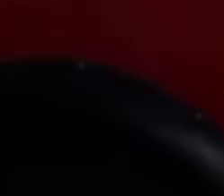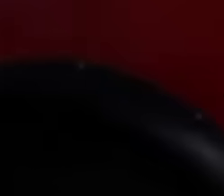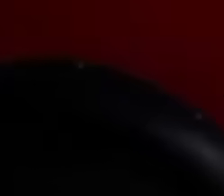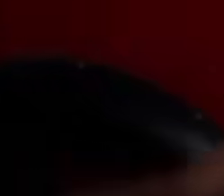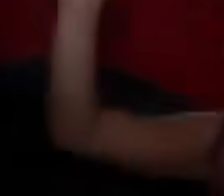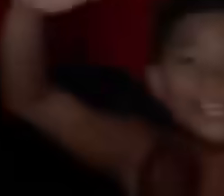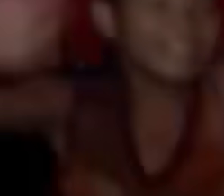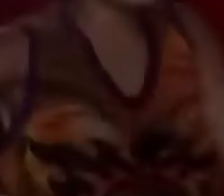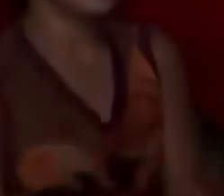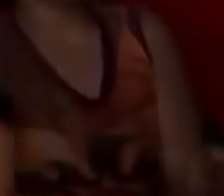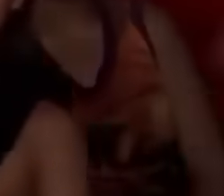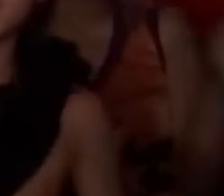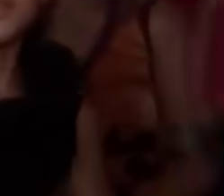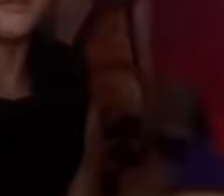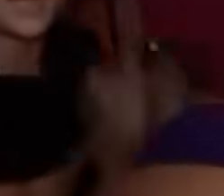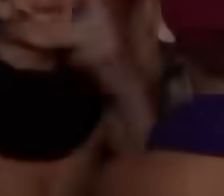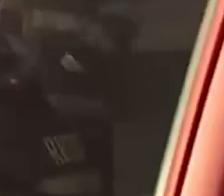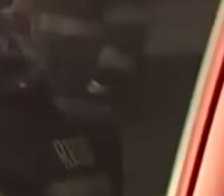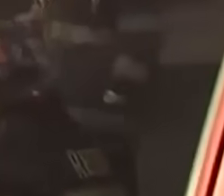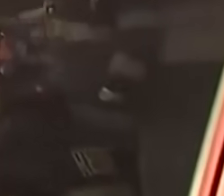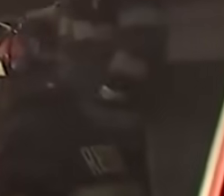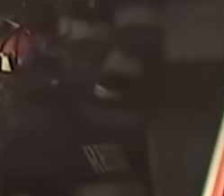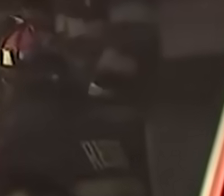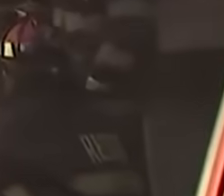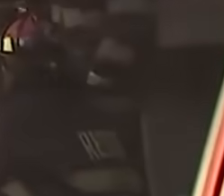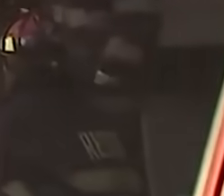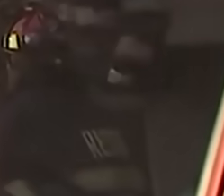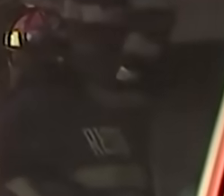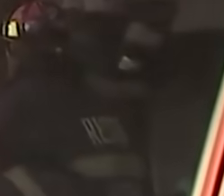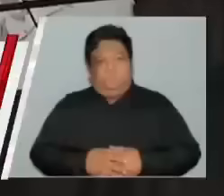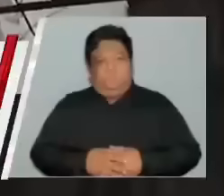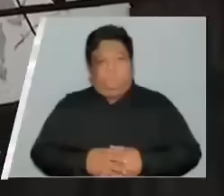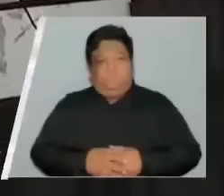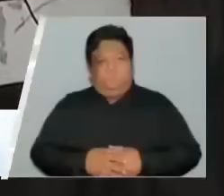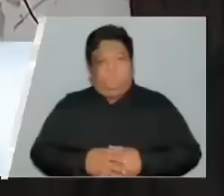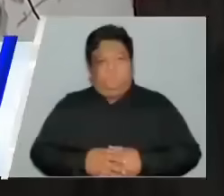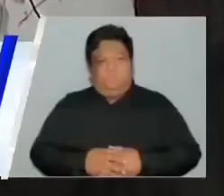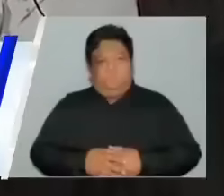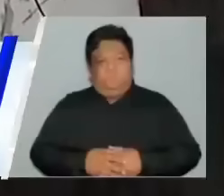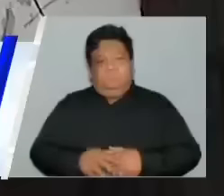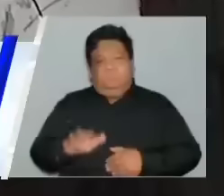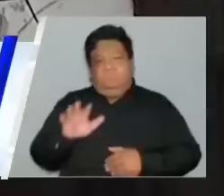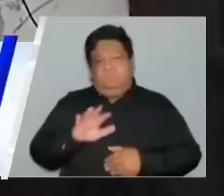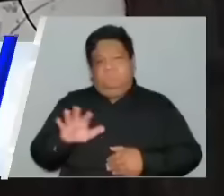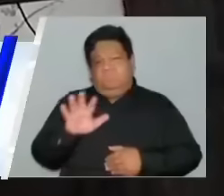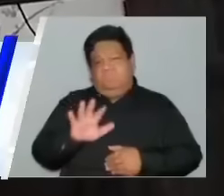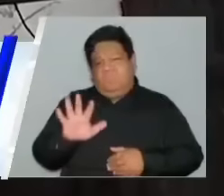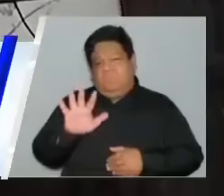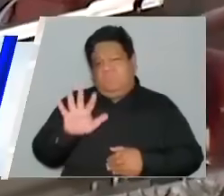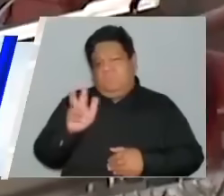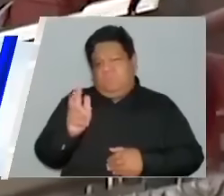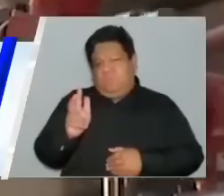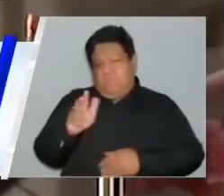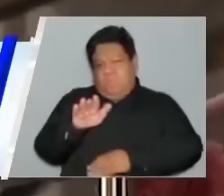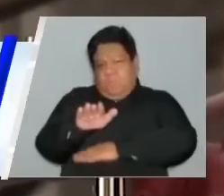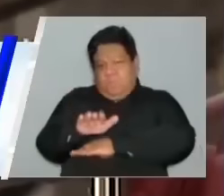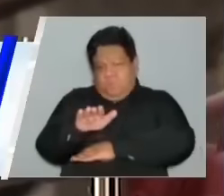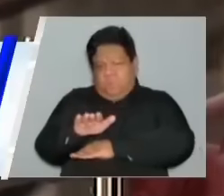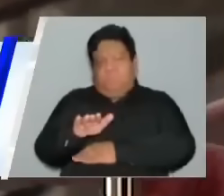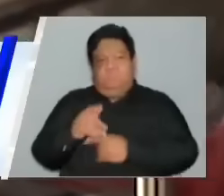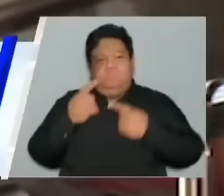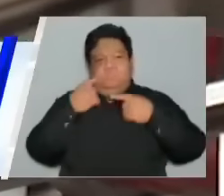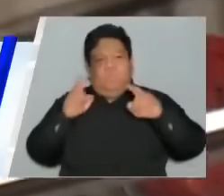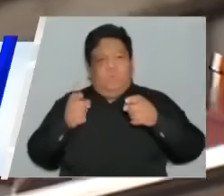tubig. Yun naman po ay natugunan. 5:30 ng hapon nang ideklarang under control na ang sunog. Bagaman